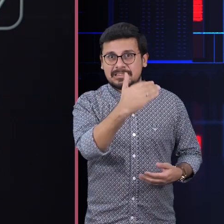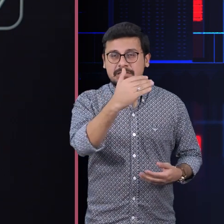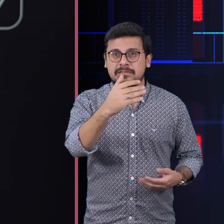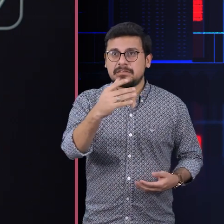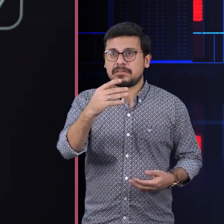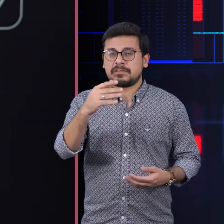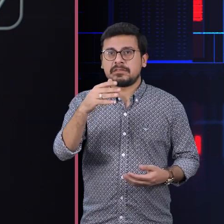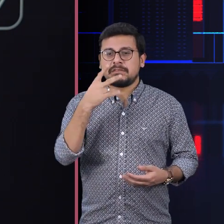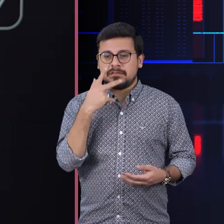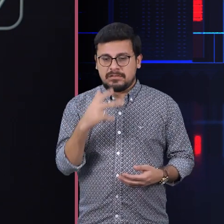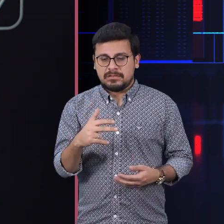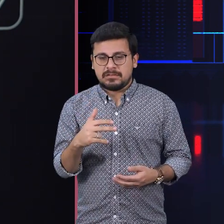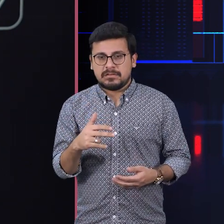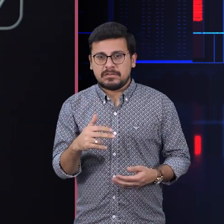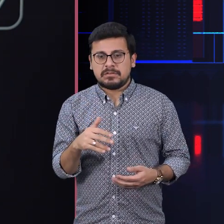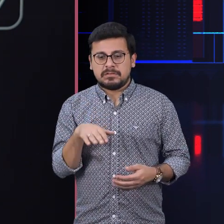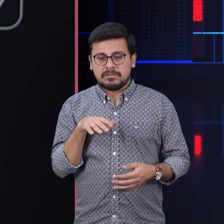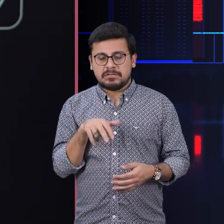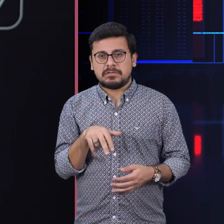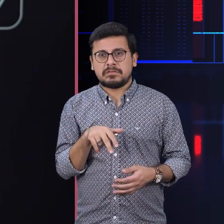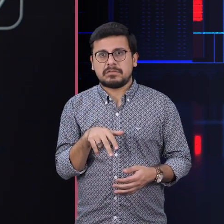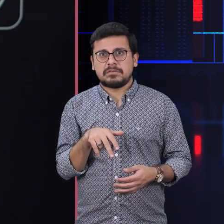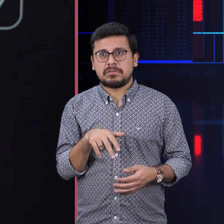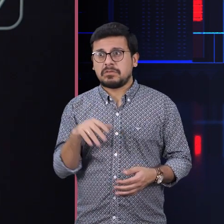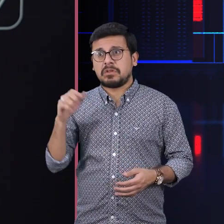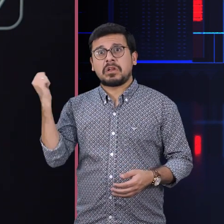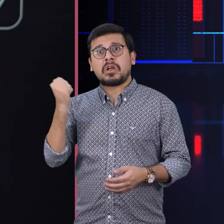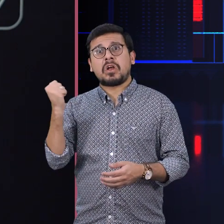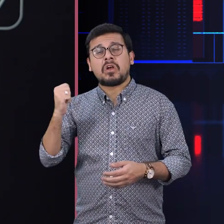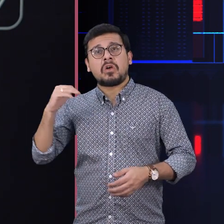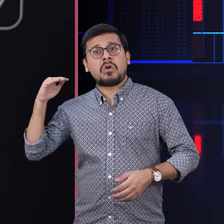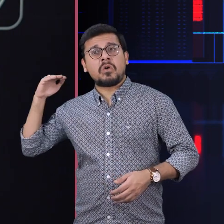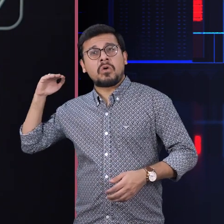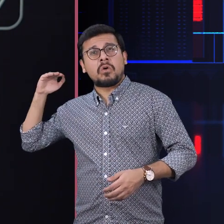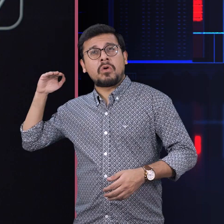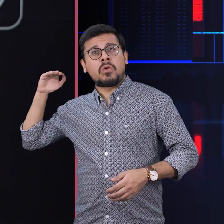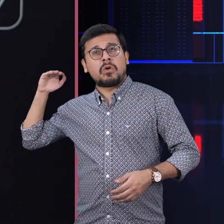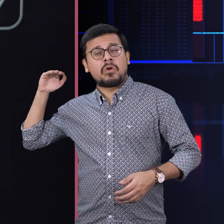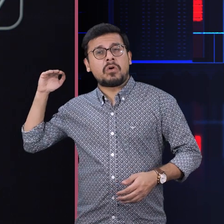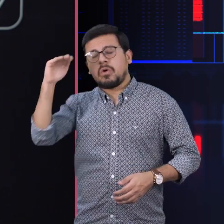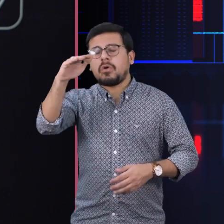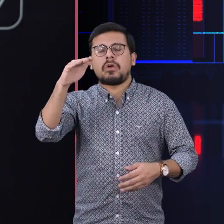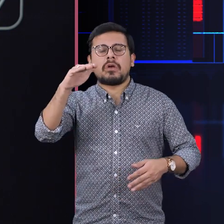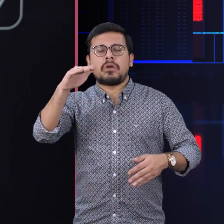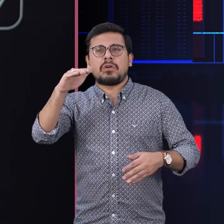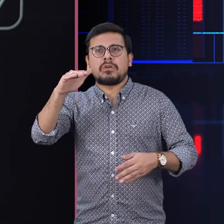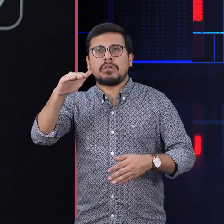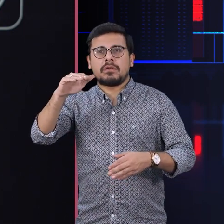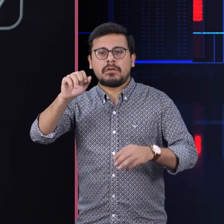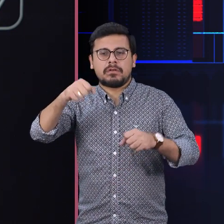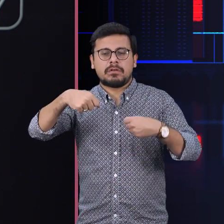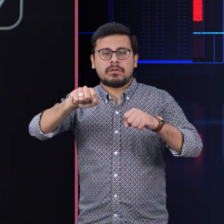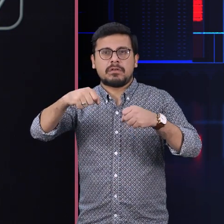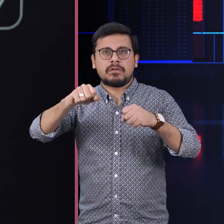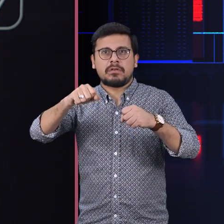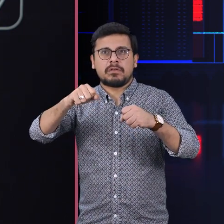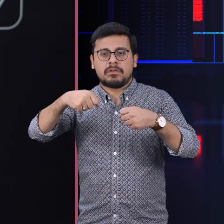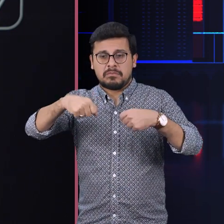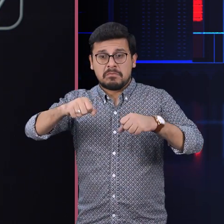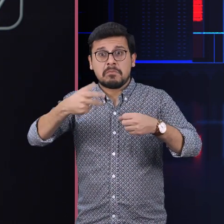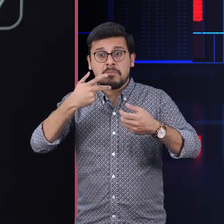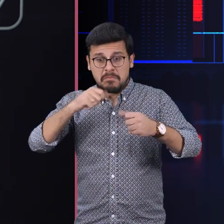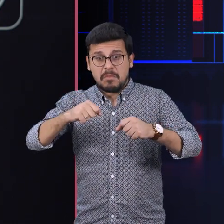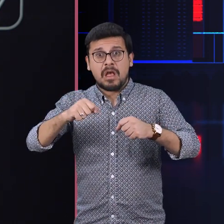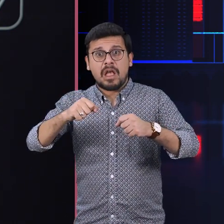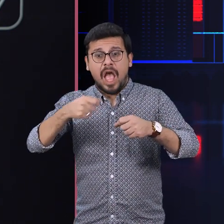امید, وہ جو ایک فیملی کو اس کی وہ ایک امید جو ہم دے سکتے تھے وہ ہم نے دی. ہم نے اپنی طرف سے پوری کوشش کی.